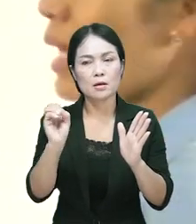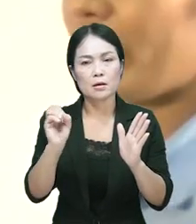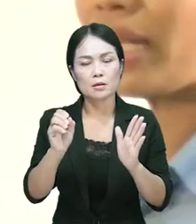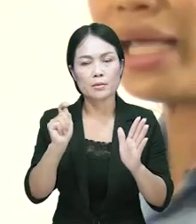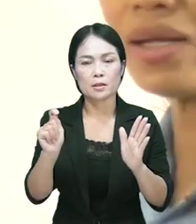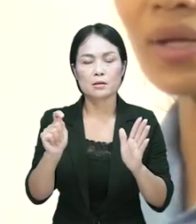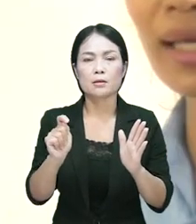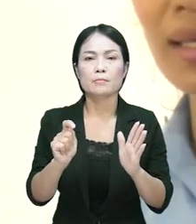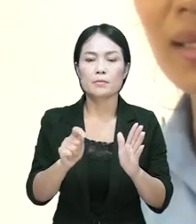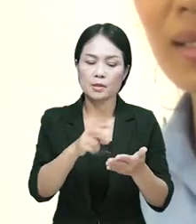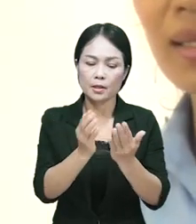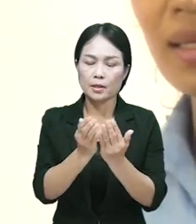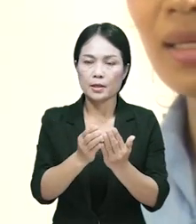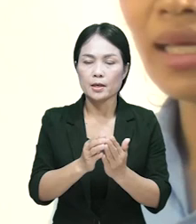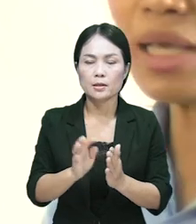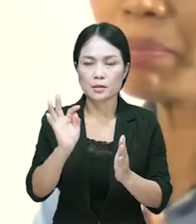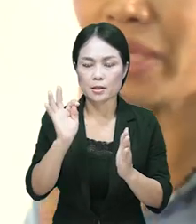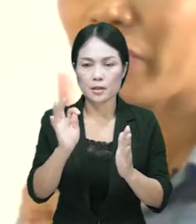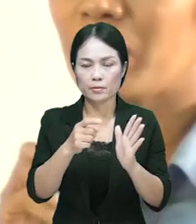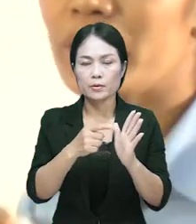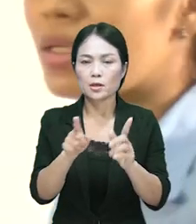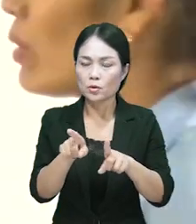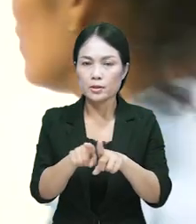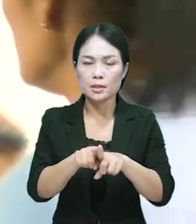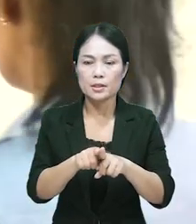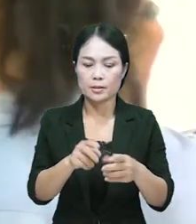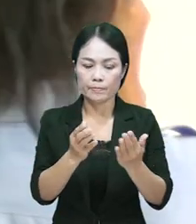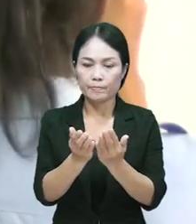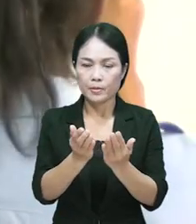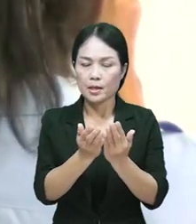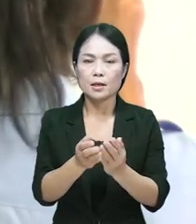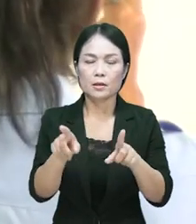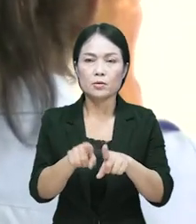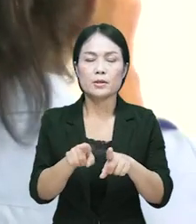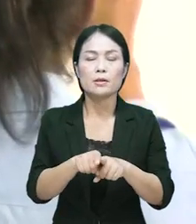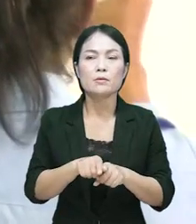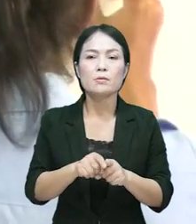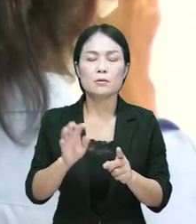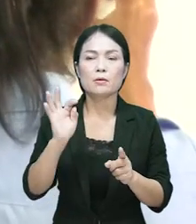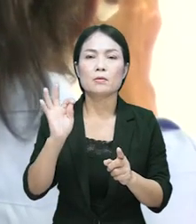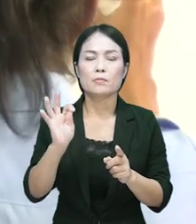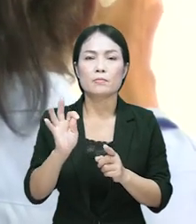ងអានថាវាដែរណាកូនណាហើយពាក្យវាមួយទៀតកូនវ